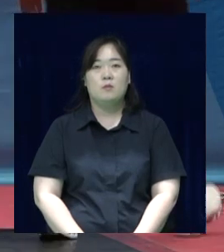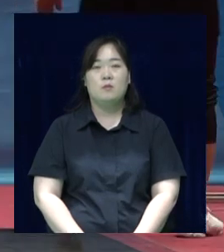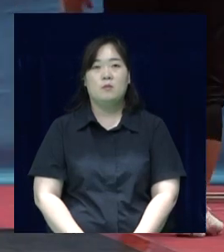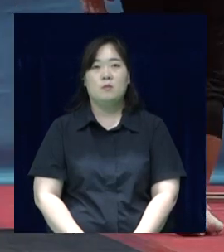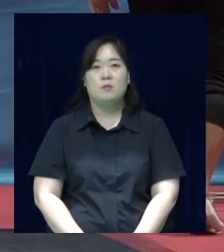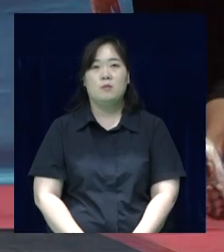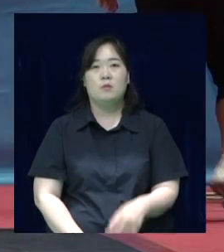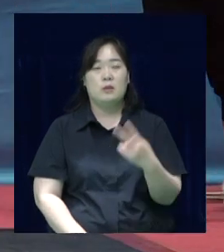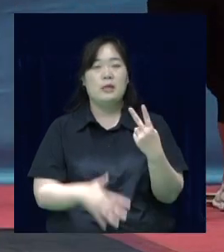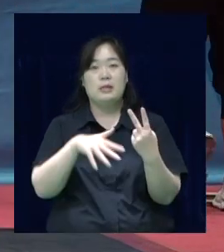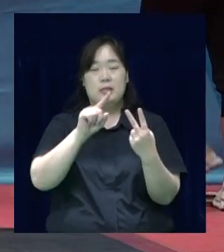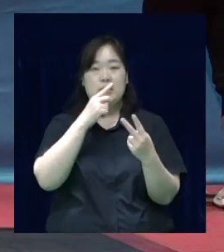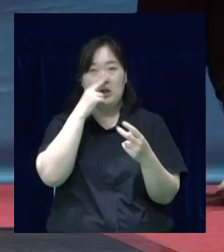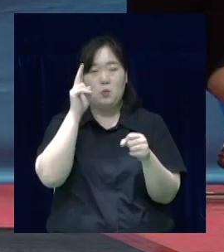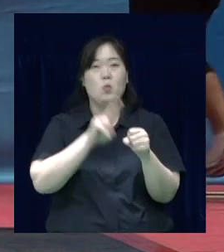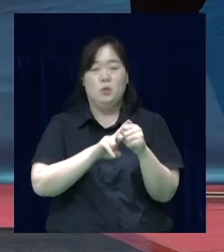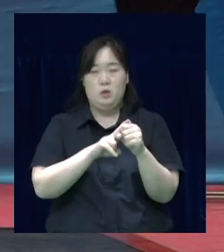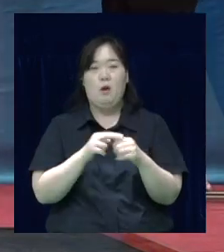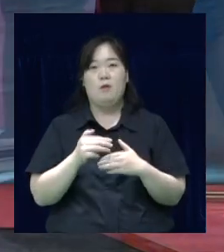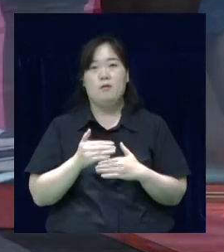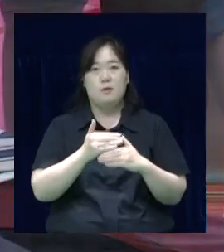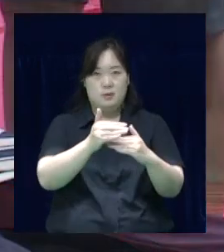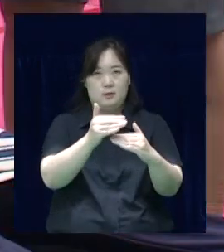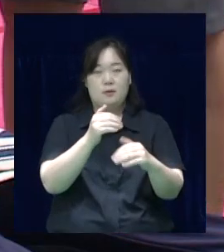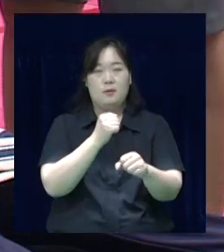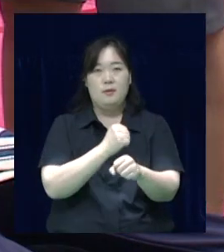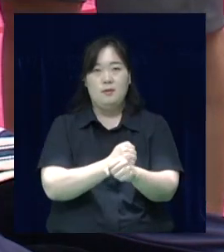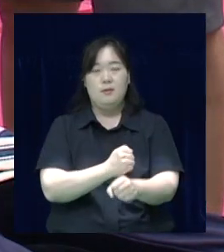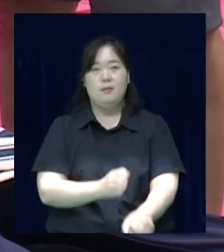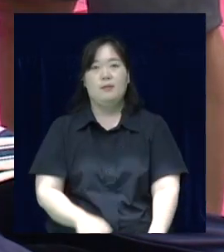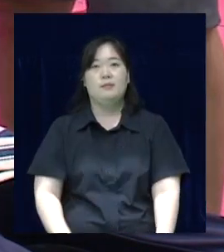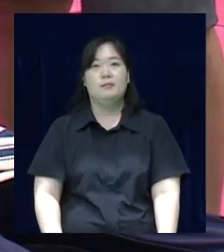박정훈 선수의 2차 시도 이어지겠습니다.